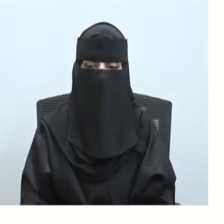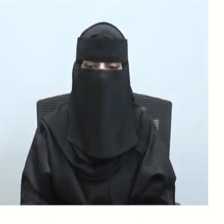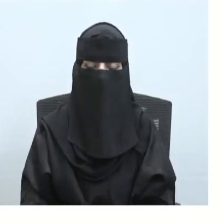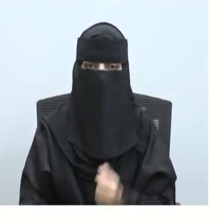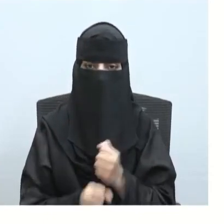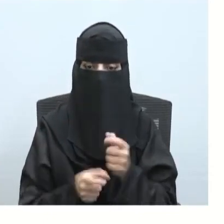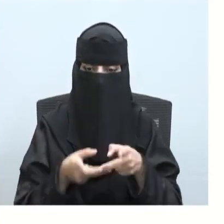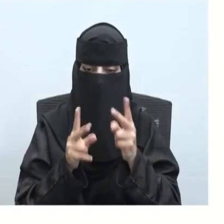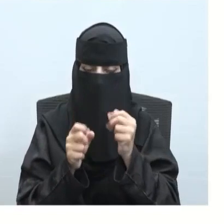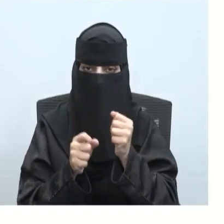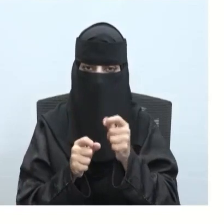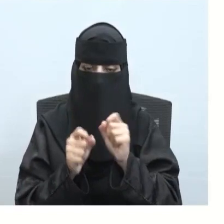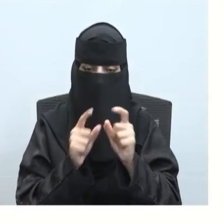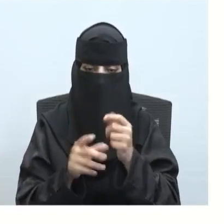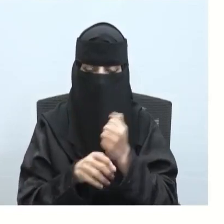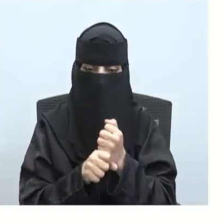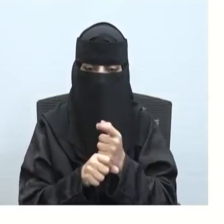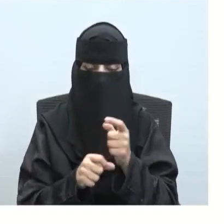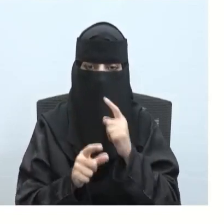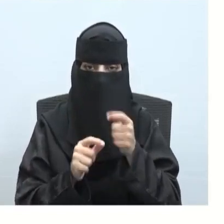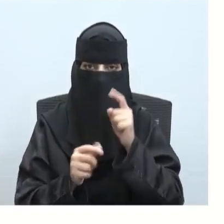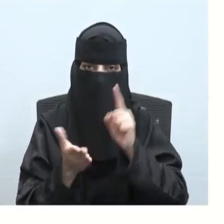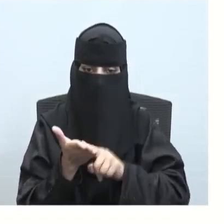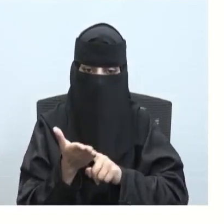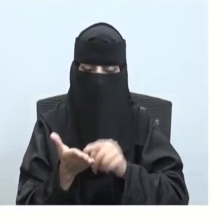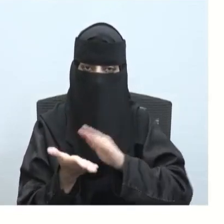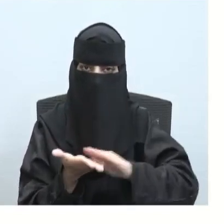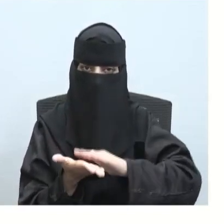قمنا بإنشاء عقدة إنترنت أشياء بسيطة، تطبع رسالة